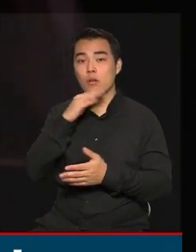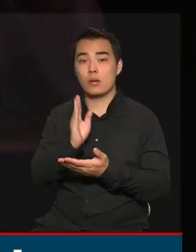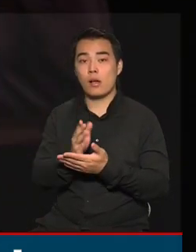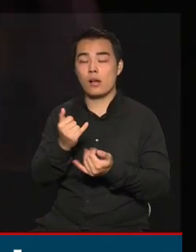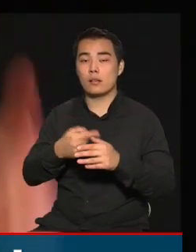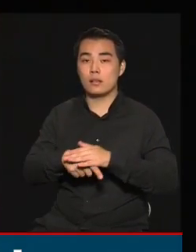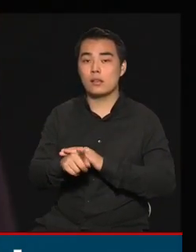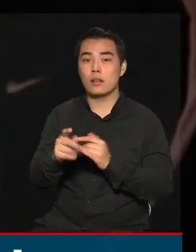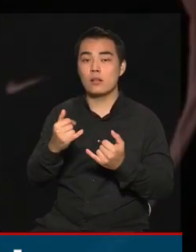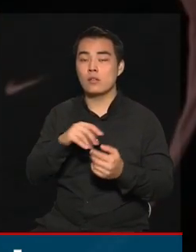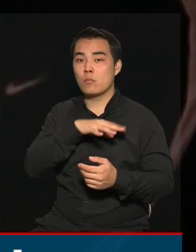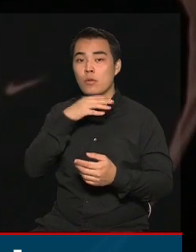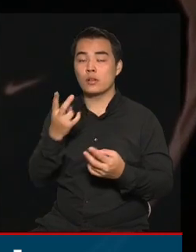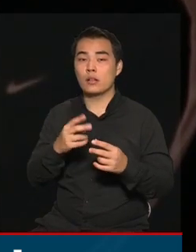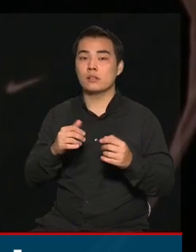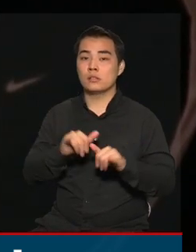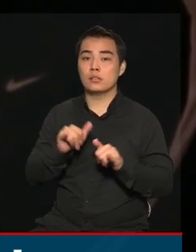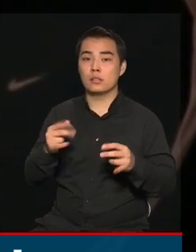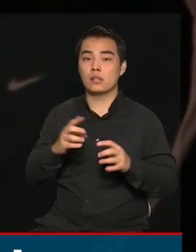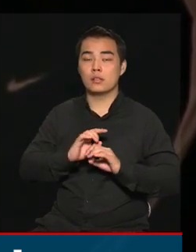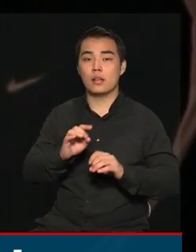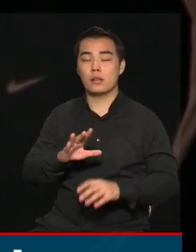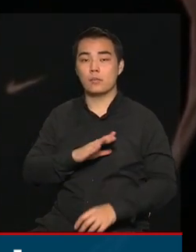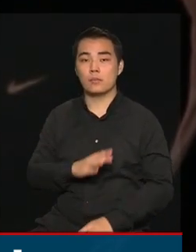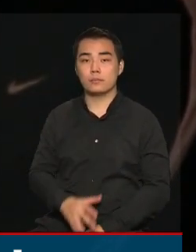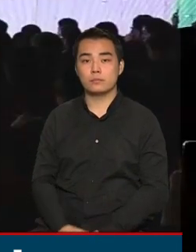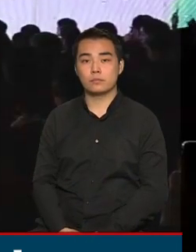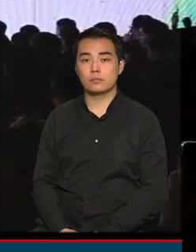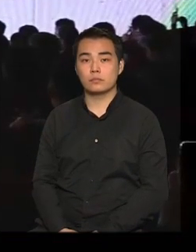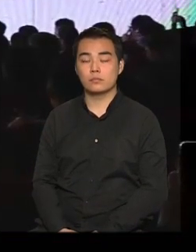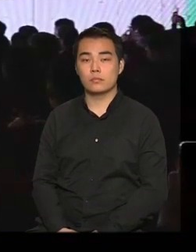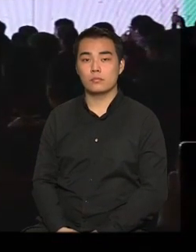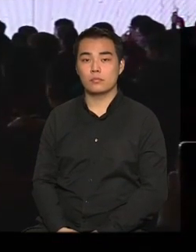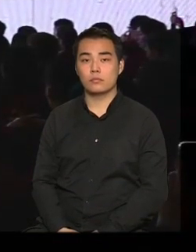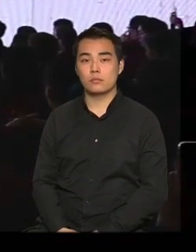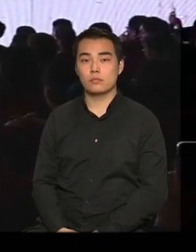шараларды жиі қолға алу керек деп тарқасты. Зұлқарнай Ермұратұлы, Жібек жолы, Ақтөбе.